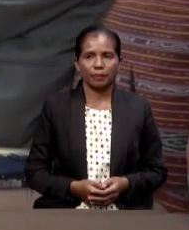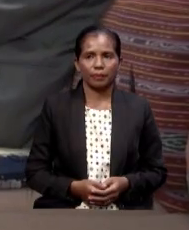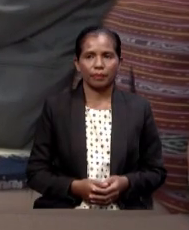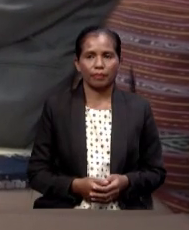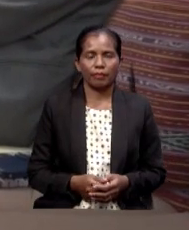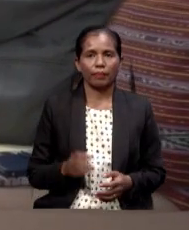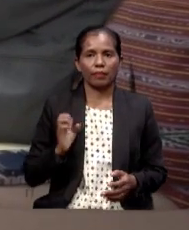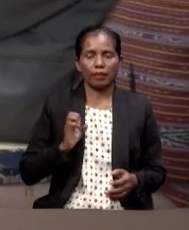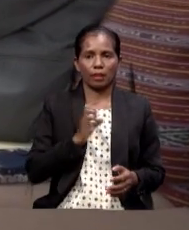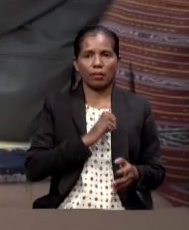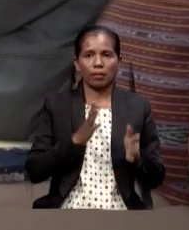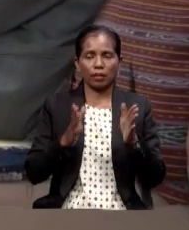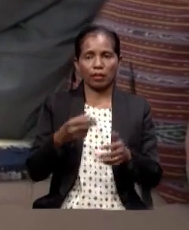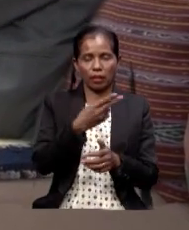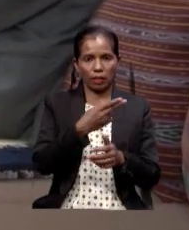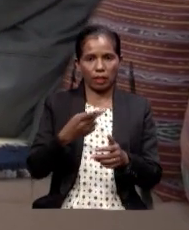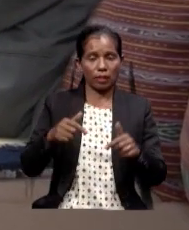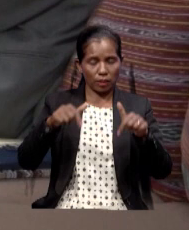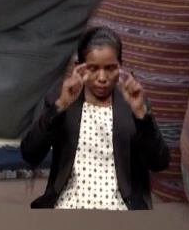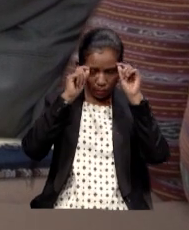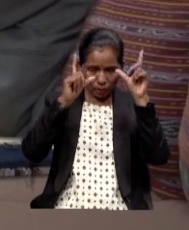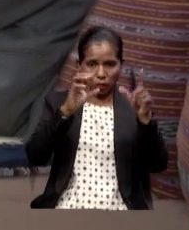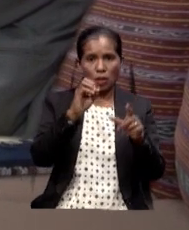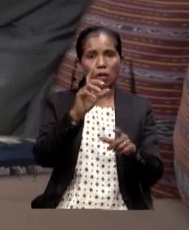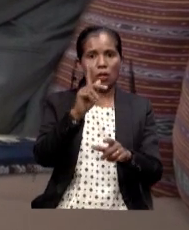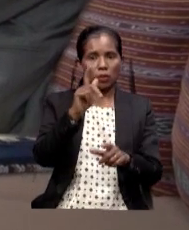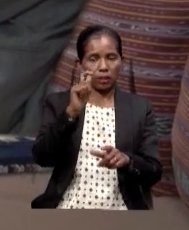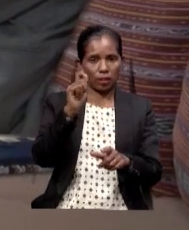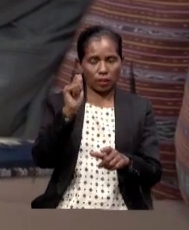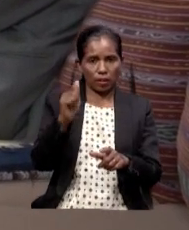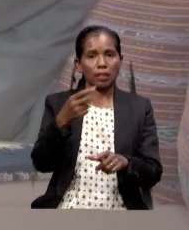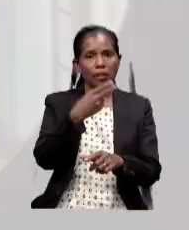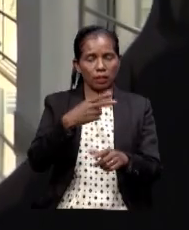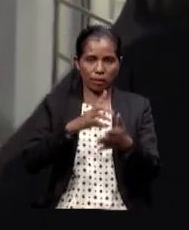Republik Indonesia ya Timor Leste Oktober ini Republik